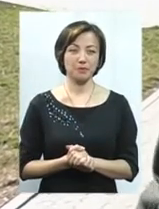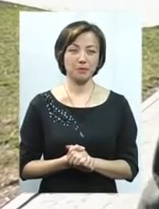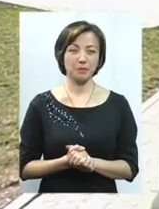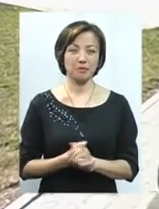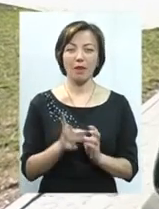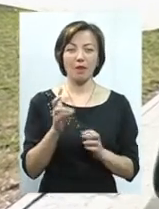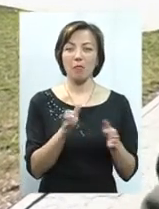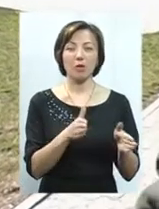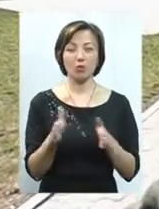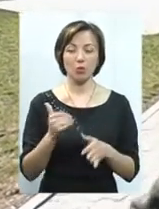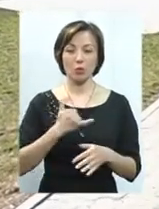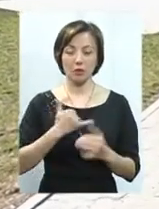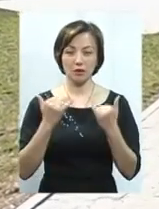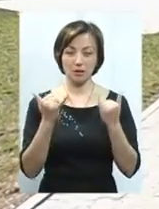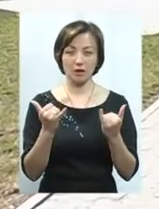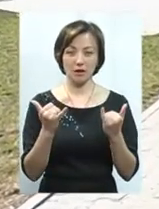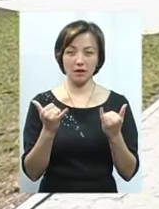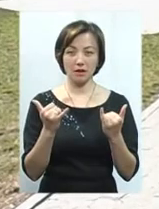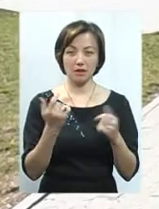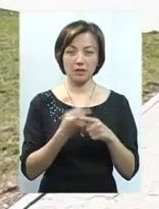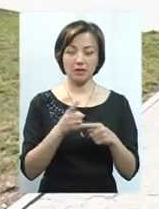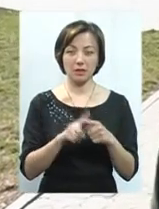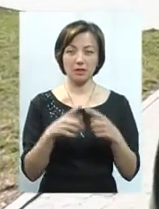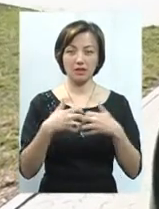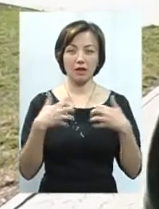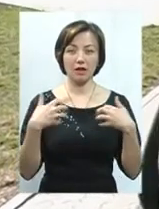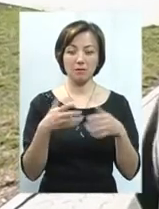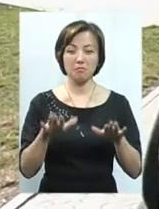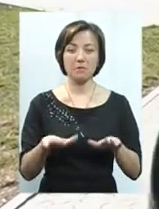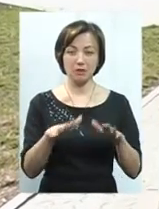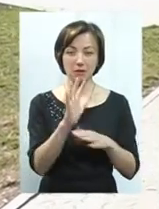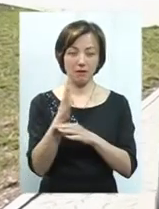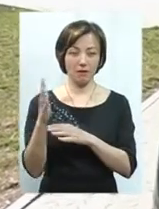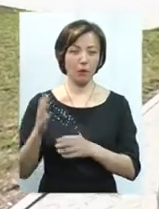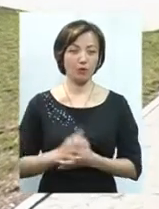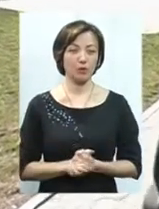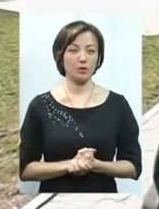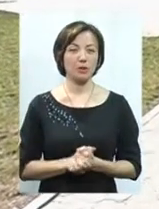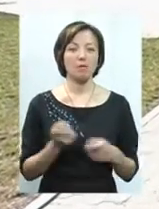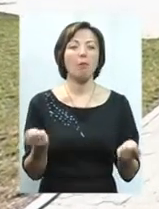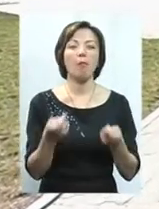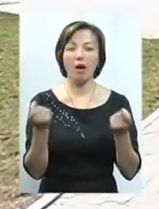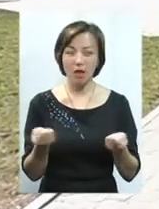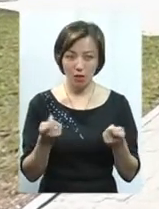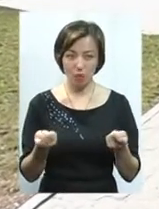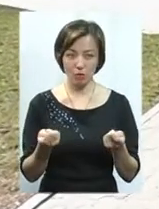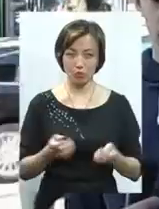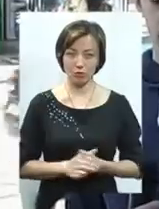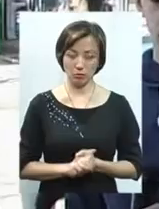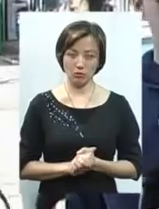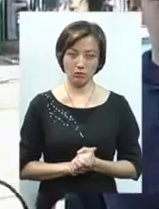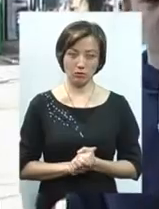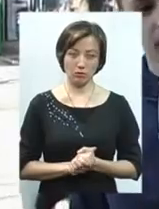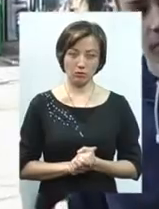Не підготовлено, скажімо так, нас для цих тваринок, десь місць таких, щоб вони от мало, скажімо так, от маловато. З